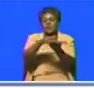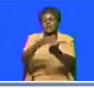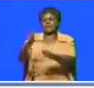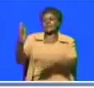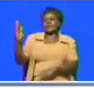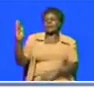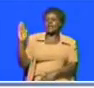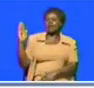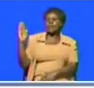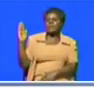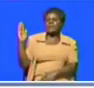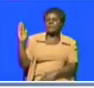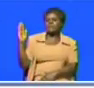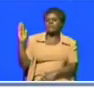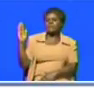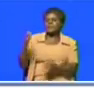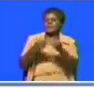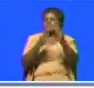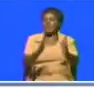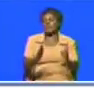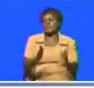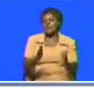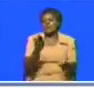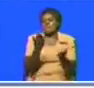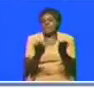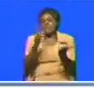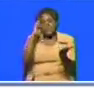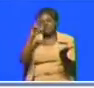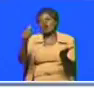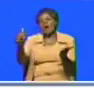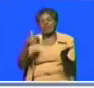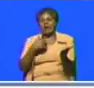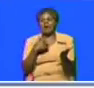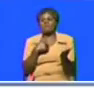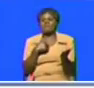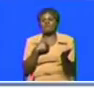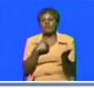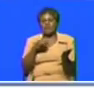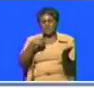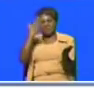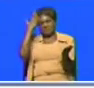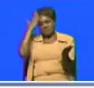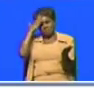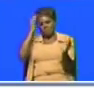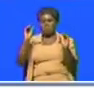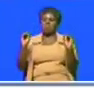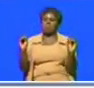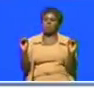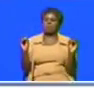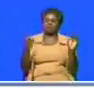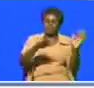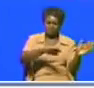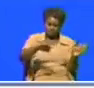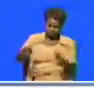cha walinzi kwa hawa viongozi. Kwa hivyo labda kuna sababu nyingine, kuna msukumo mwingine ambao sisi hatujaelezwa. Tuje kwenye